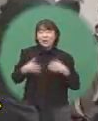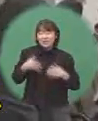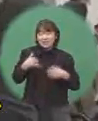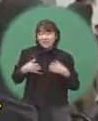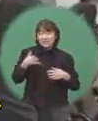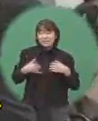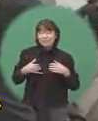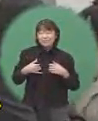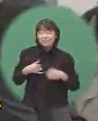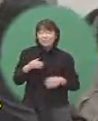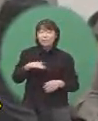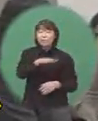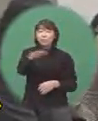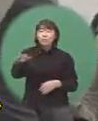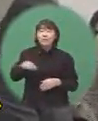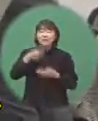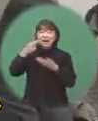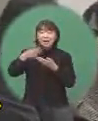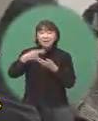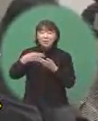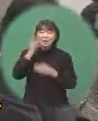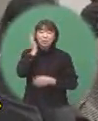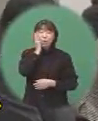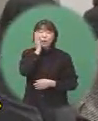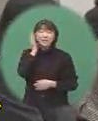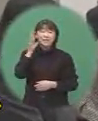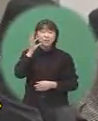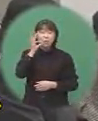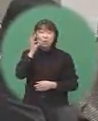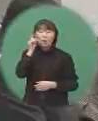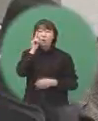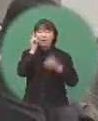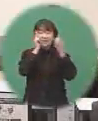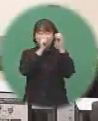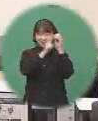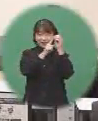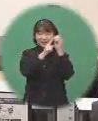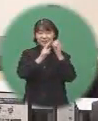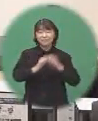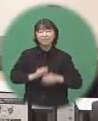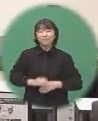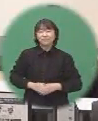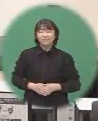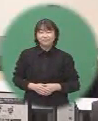っています。誰が食べても美味しい米、それを目指しています。